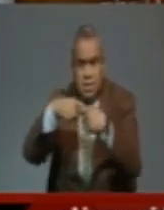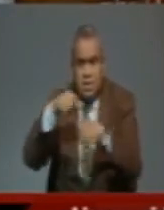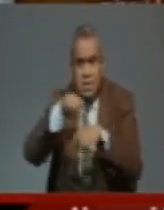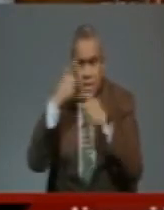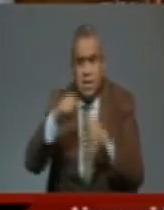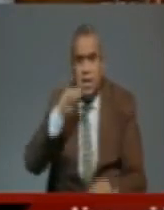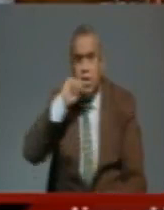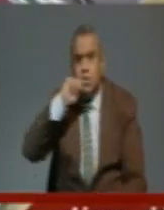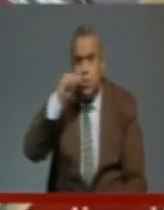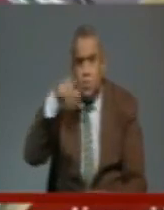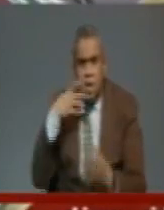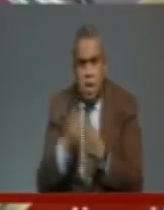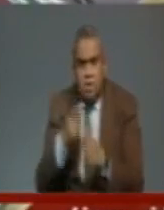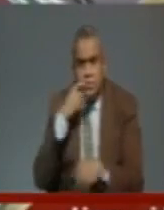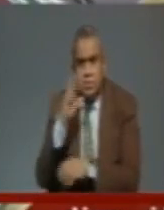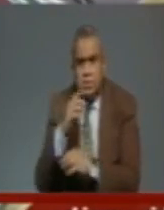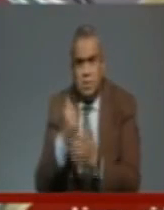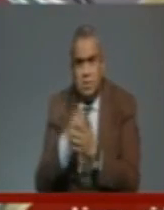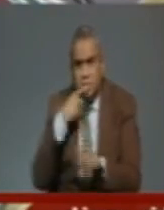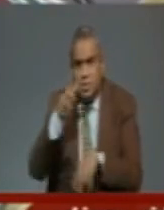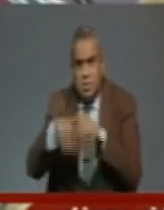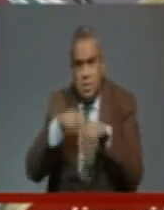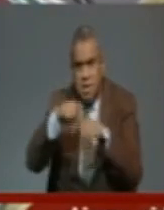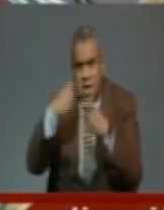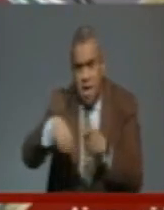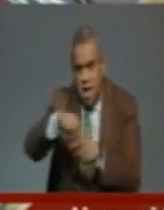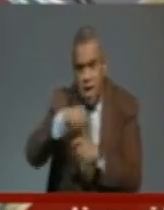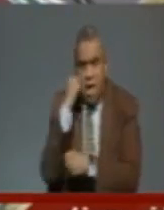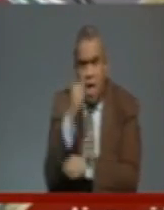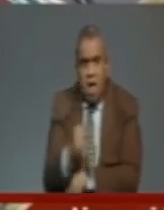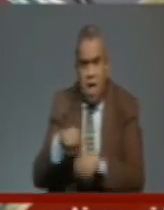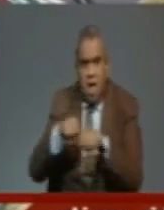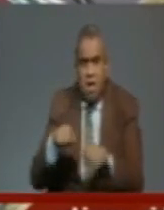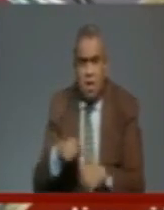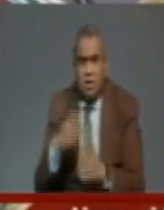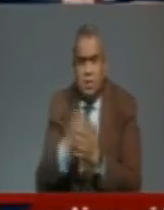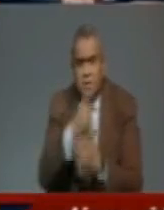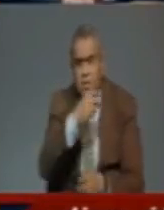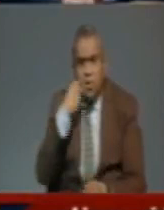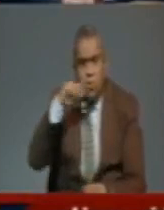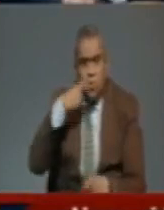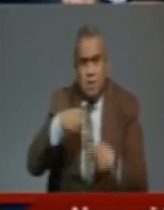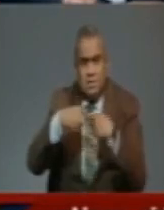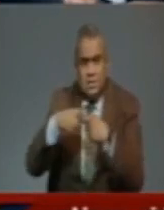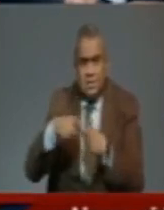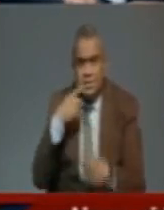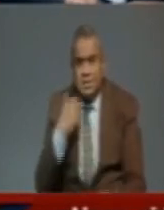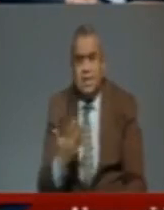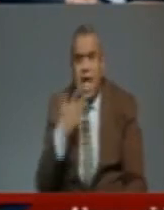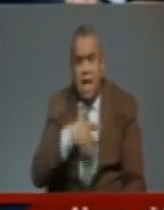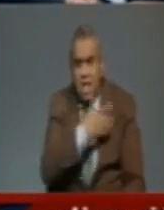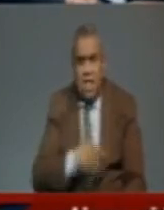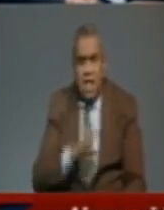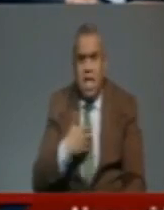يدونا نشتري منهم الارض دي، فكامل دخل معهم فقال لي يا فندم هم عايزين 5 مليون جنيه في